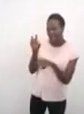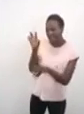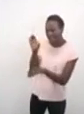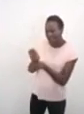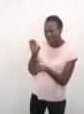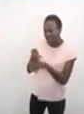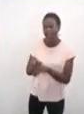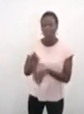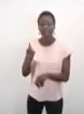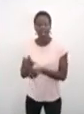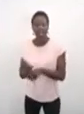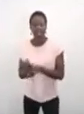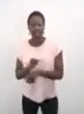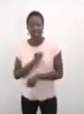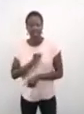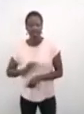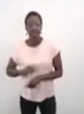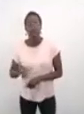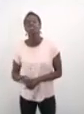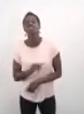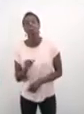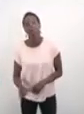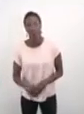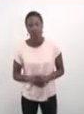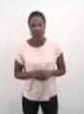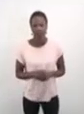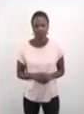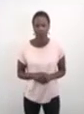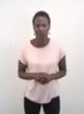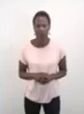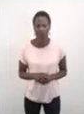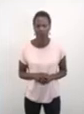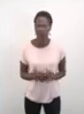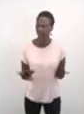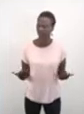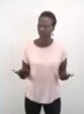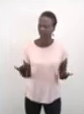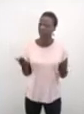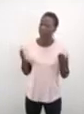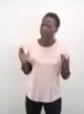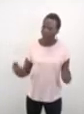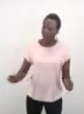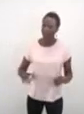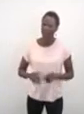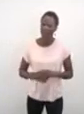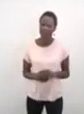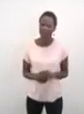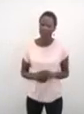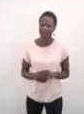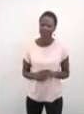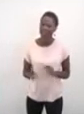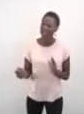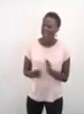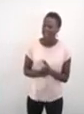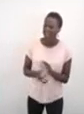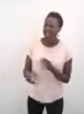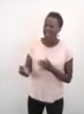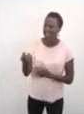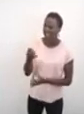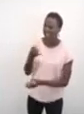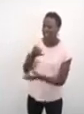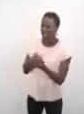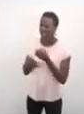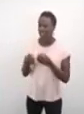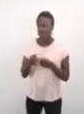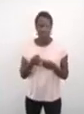et j'assume cette position. Mais enfin, quand vous venez nous dire que c'est pas assez, que c'est pas